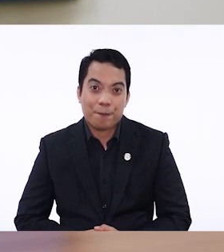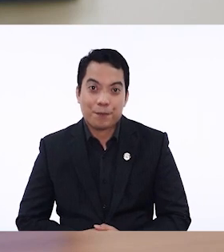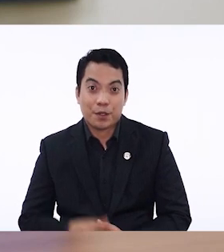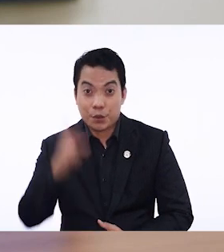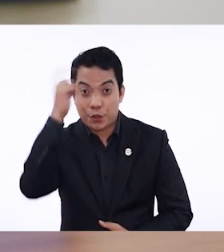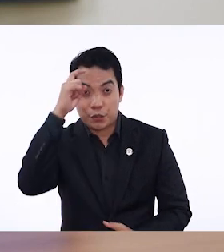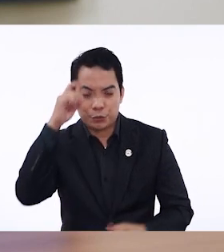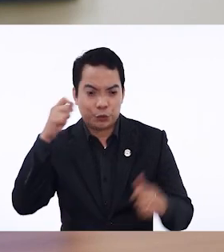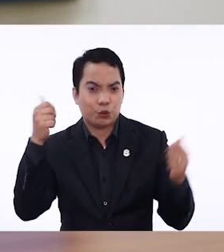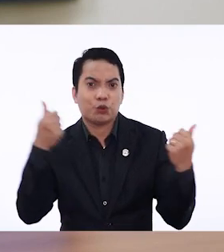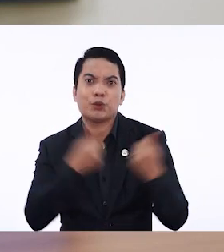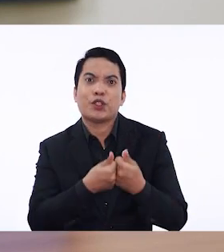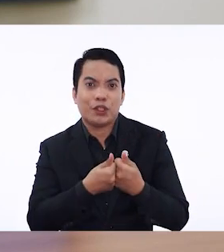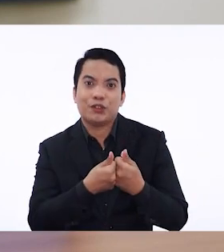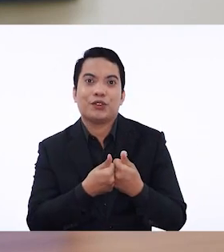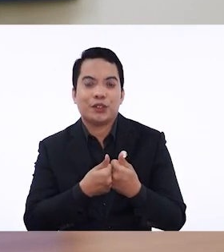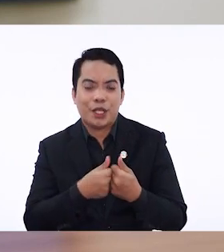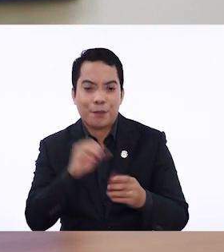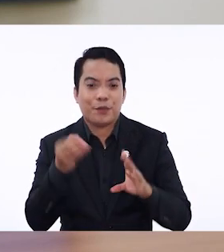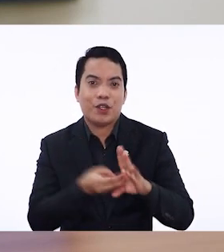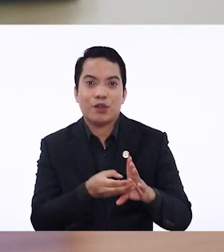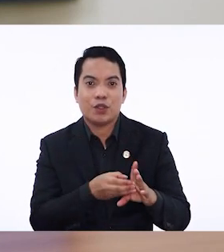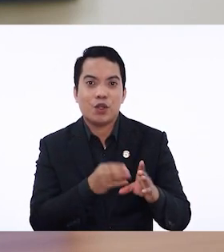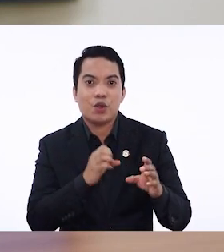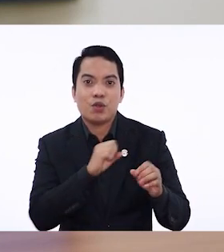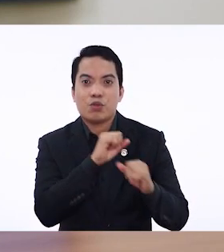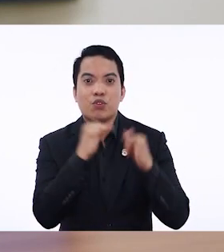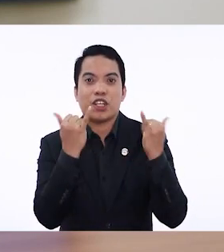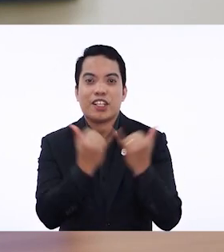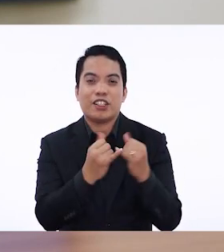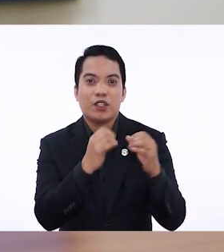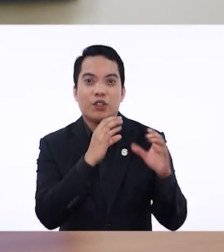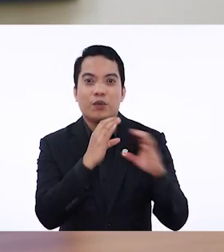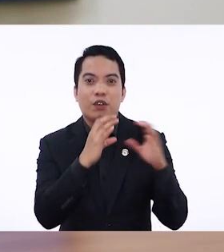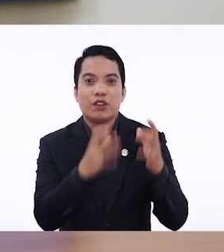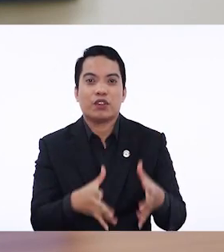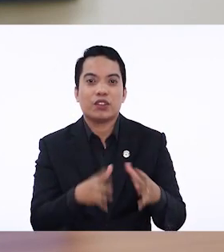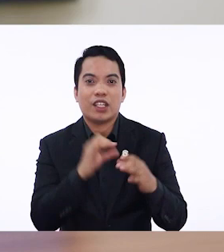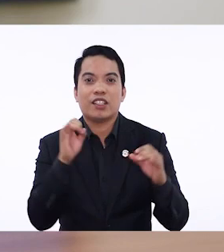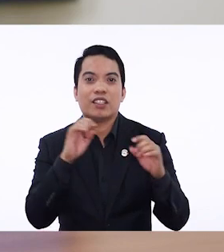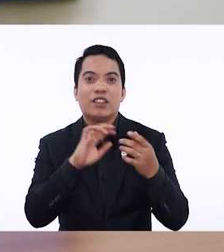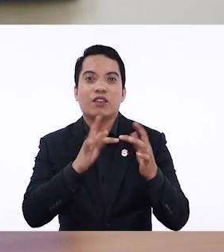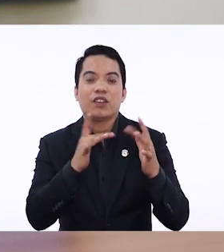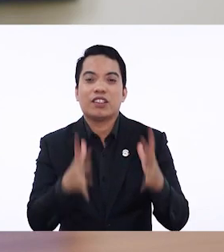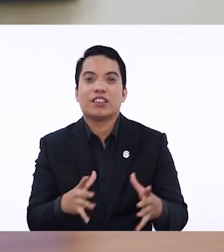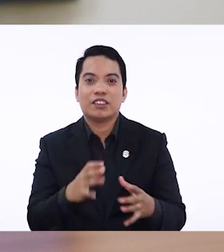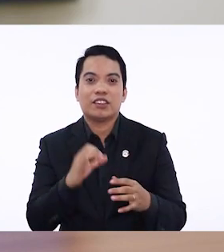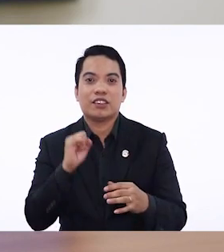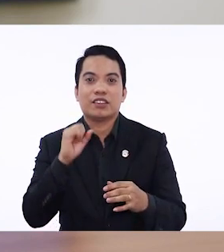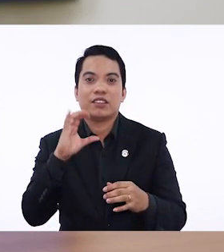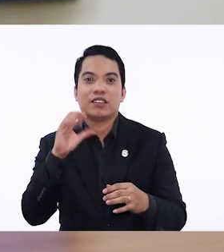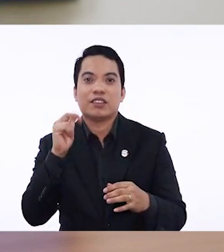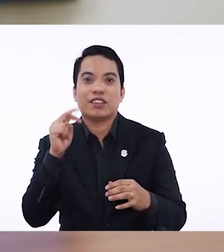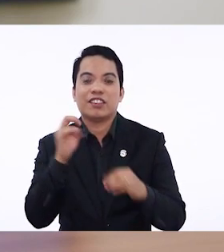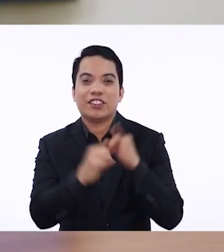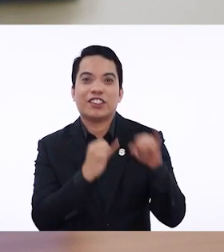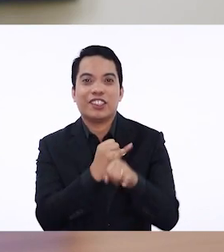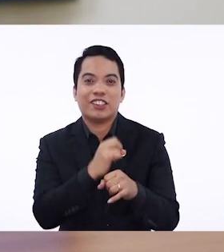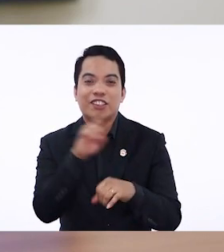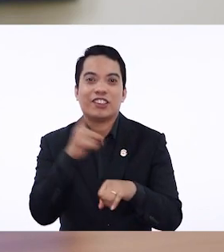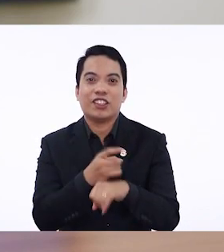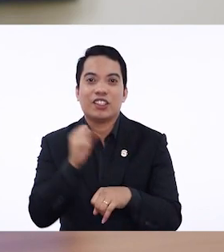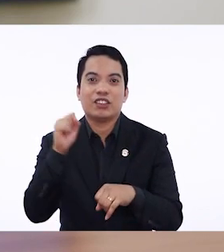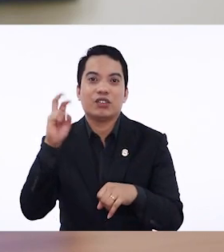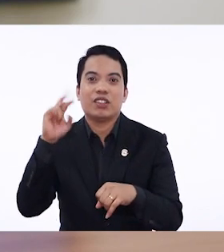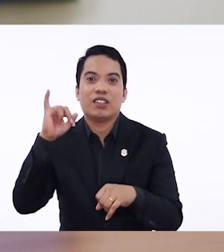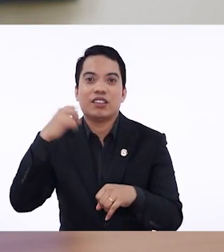Nasubukan ang kalaman ng mga kabilang Society of Communicators and Networkers o SCAN International sa distrito ng Surigao